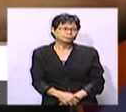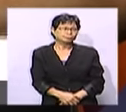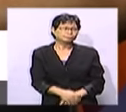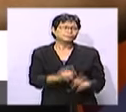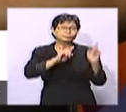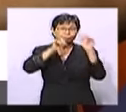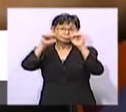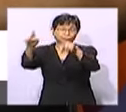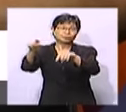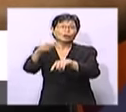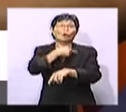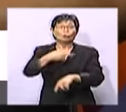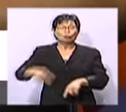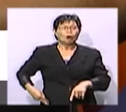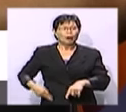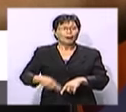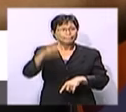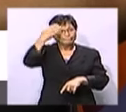Royal Perlis 7